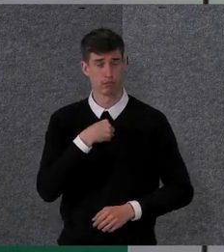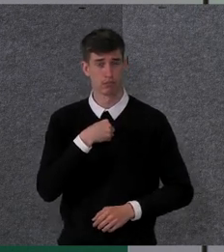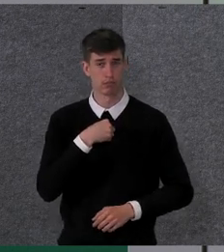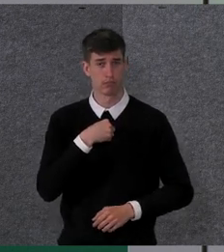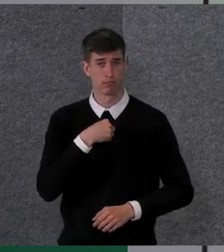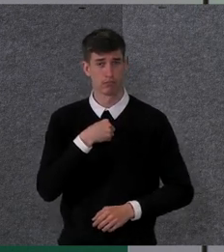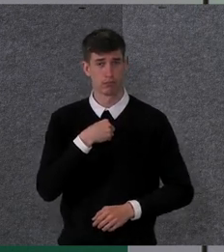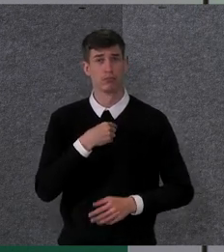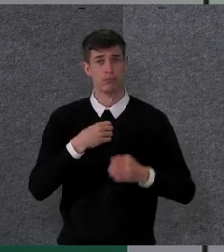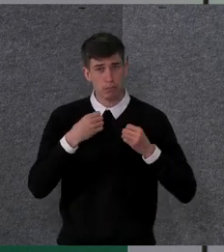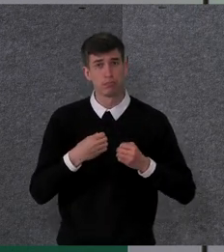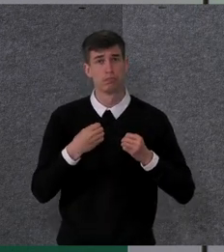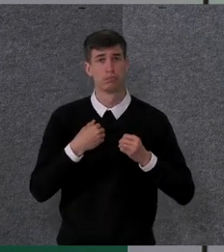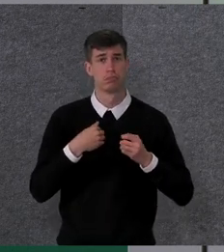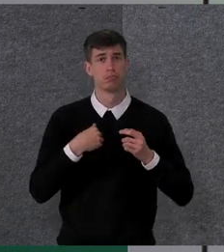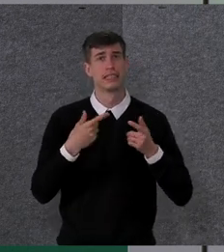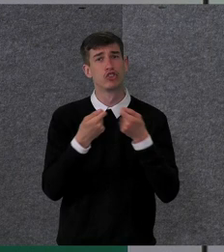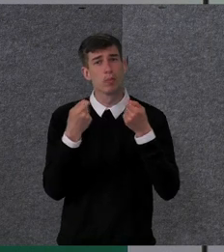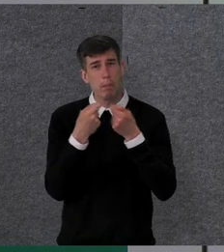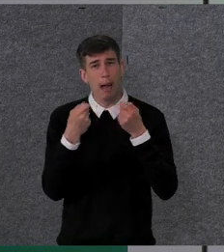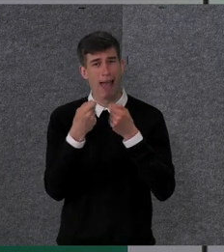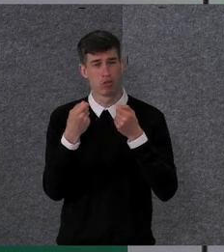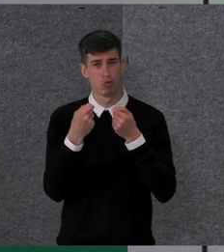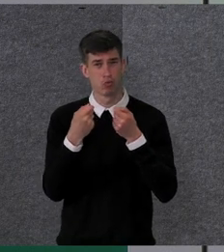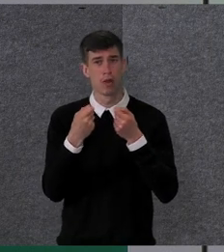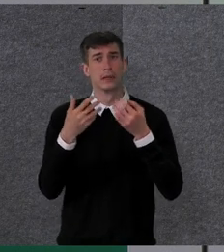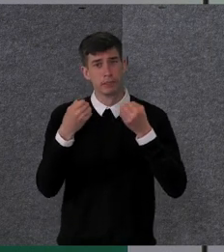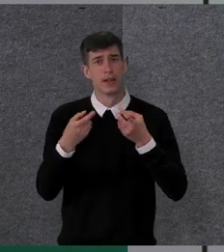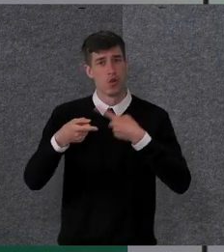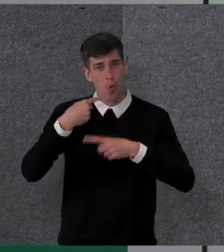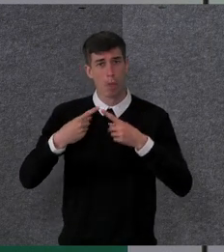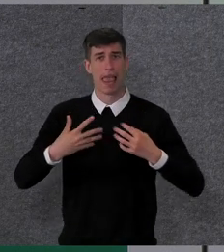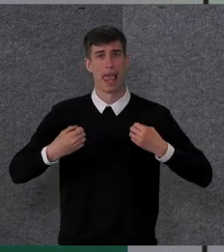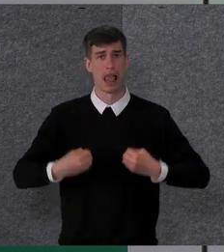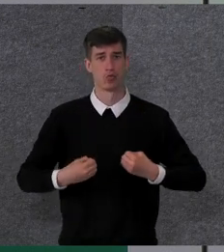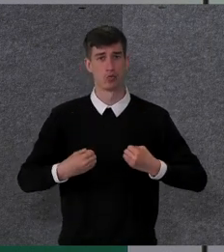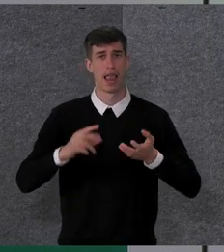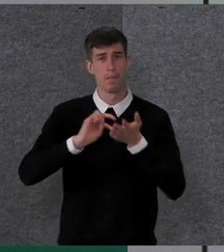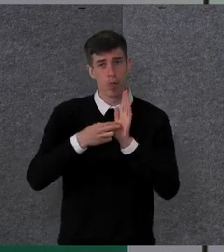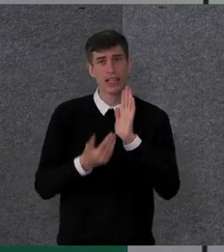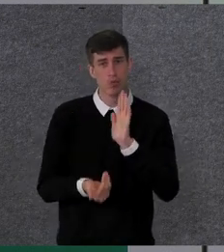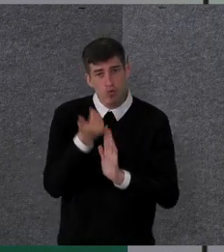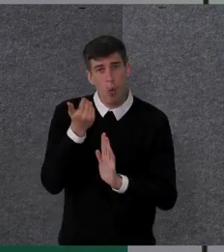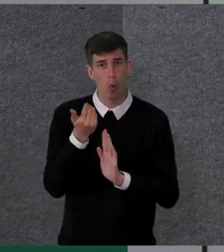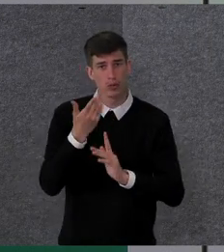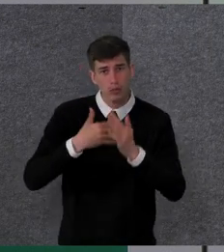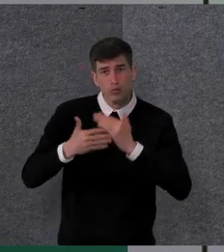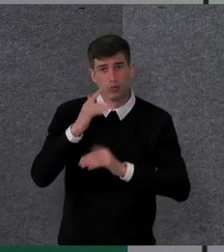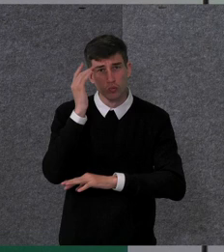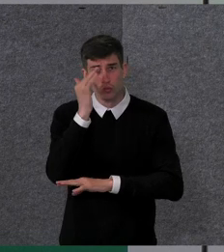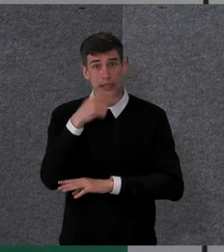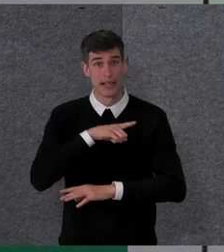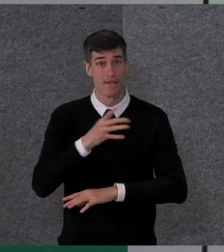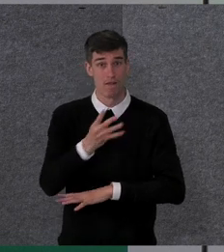als wir uns als Partei auf den Weg gemacht haben, diese Spannung in eine konkrete Haltung, in eine neue Politik zu verwandeln. Ich war 4 Jahre